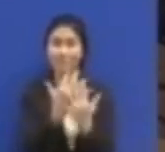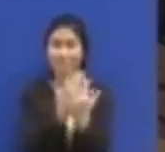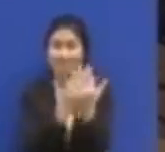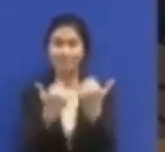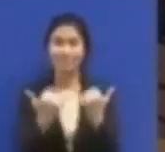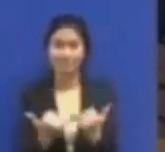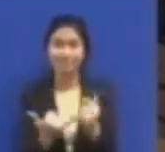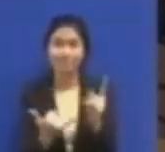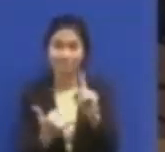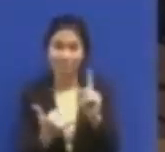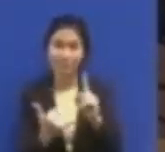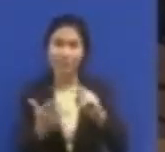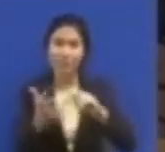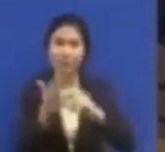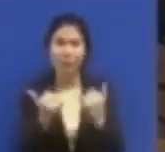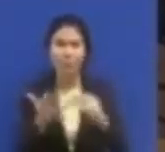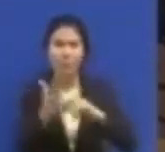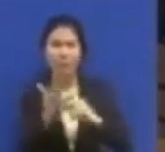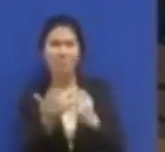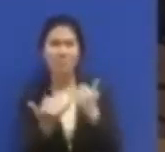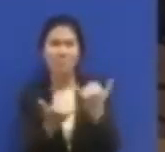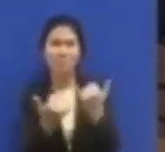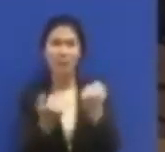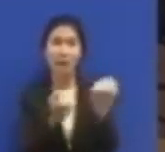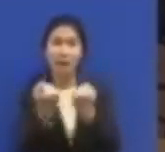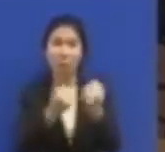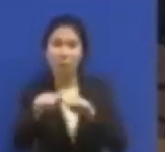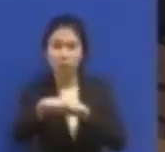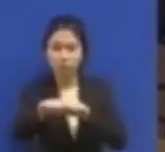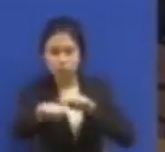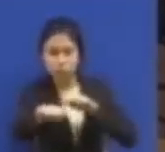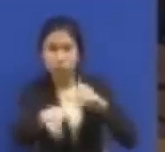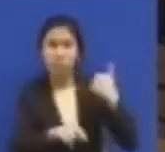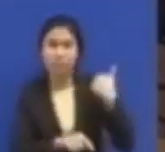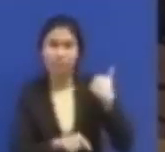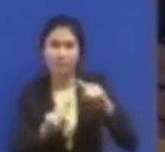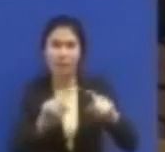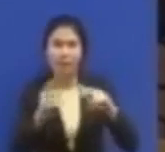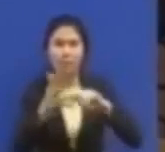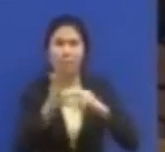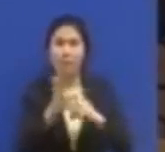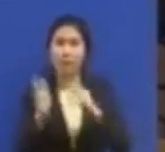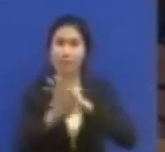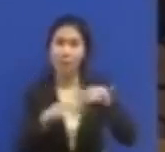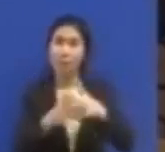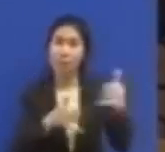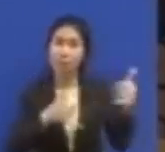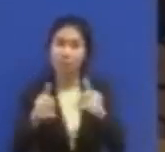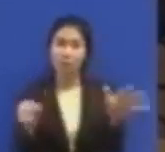เดินทางรถอาจจะติดขัดบ้างยังมาไม่ทั่วถึง